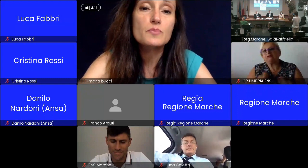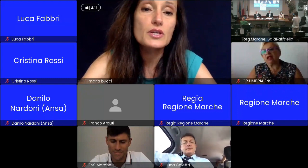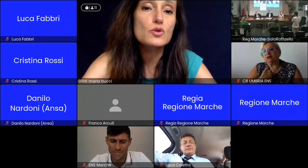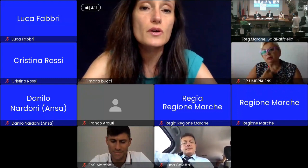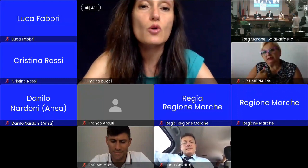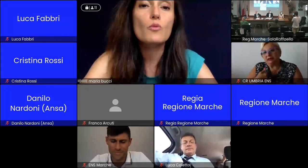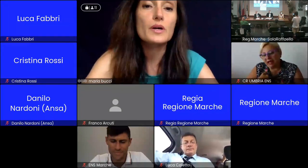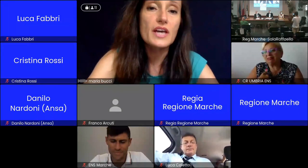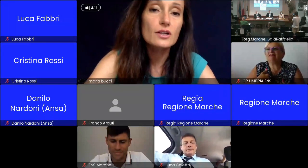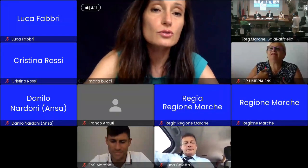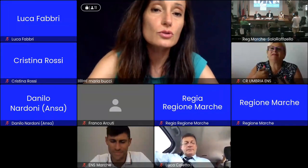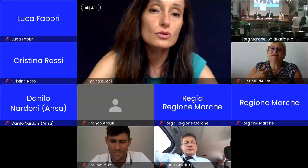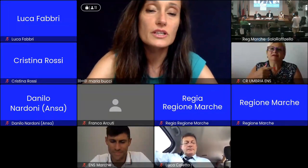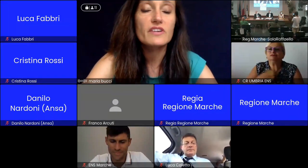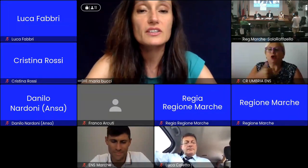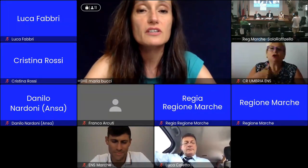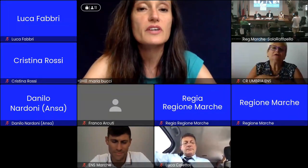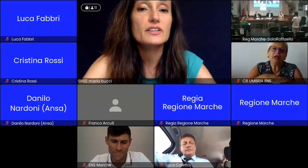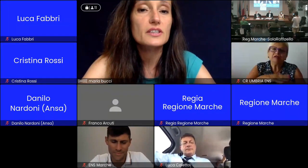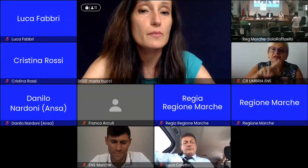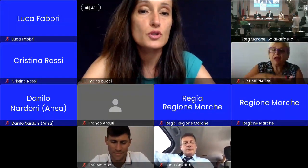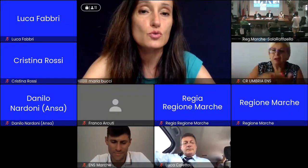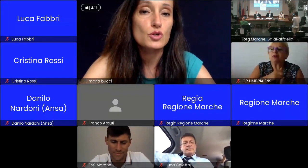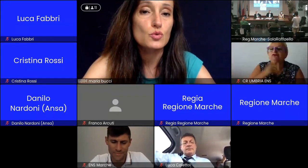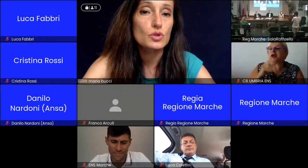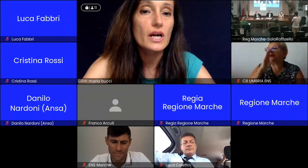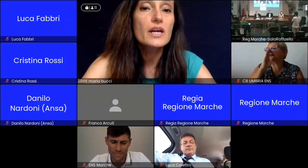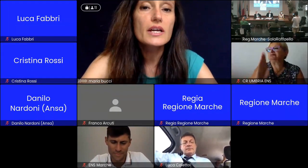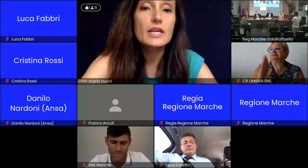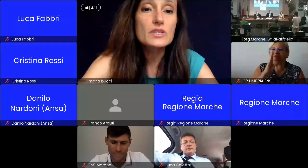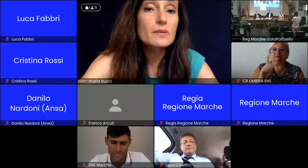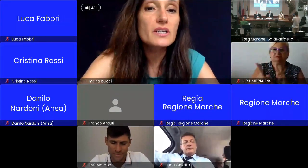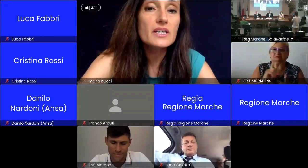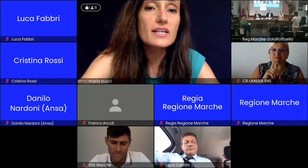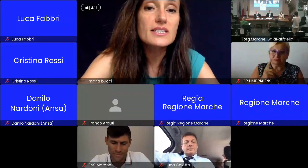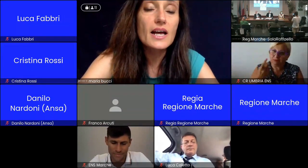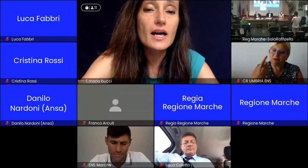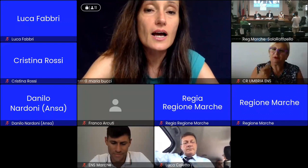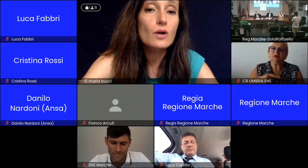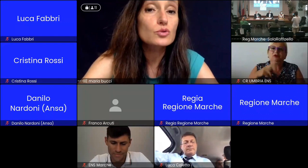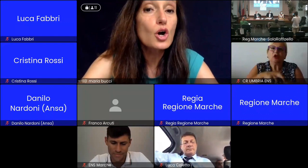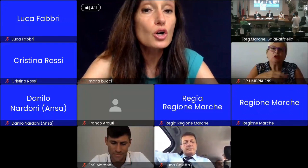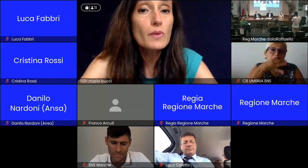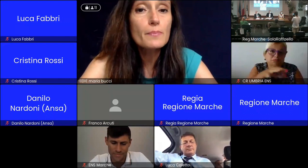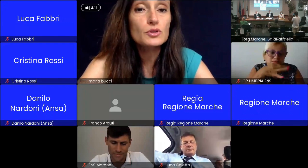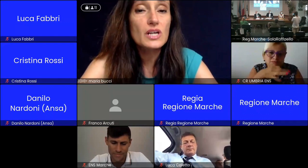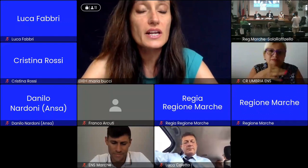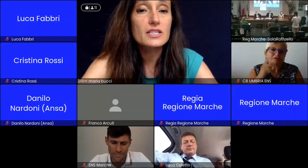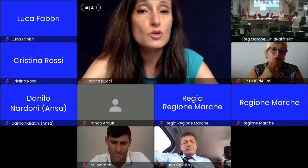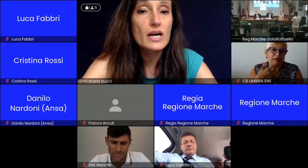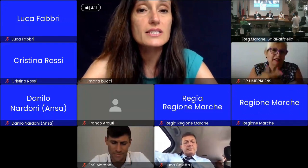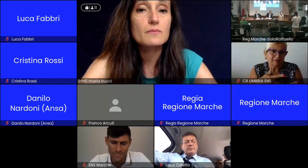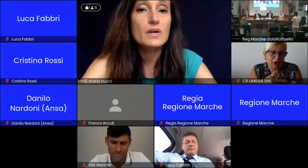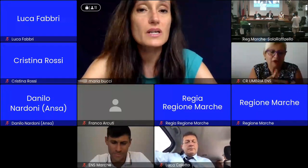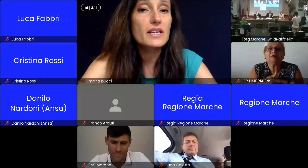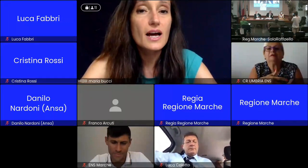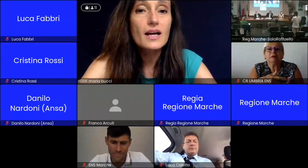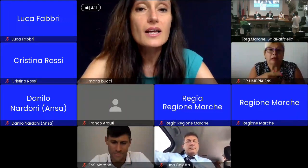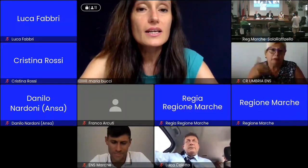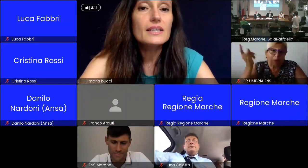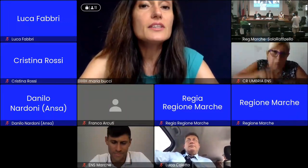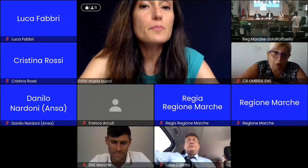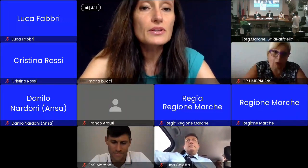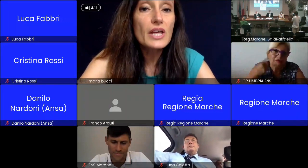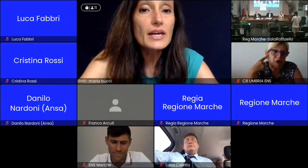familiari che spesso hanno accompagnato nei vari interventi la persona sorda. In questa maniera sarà autonoma, potrà relazionarsi